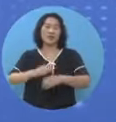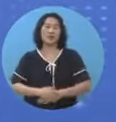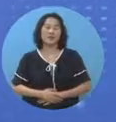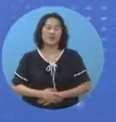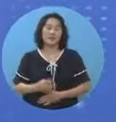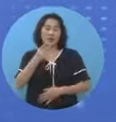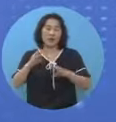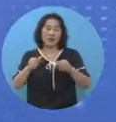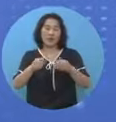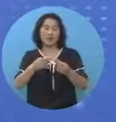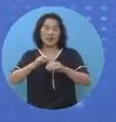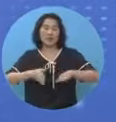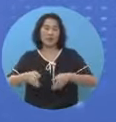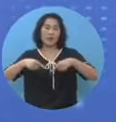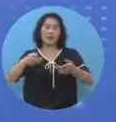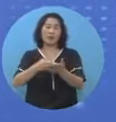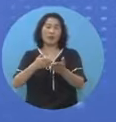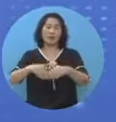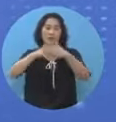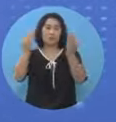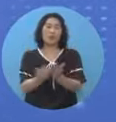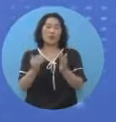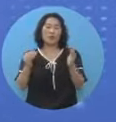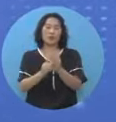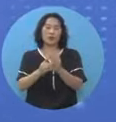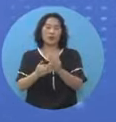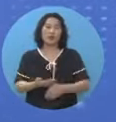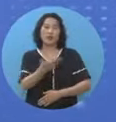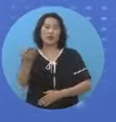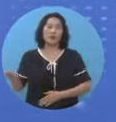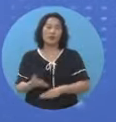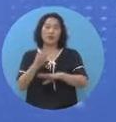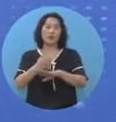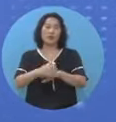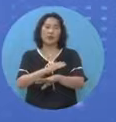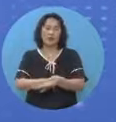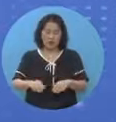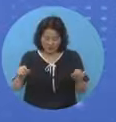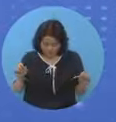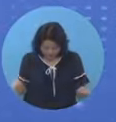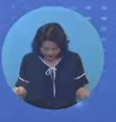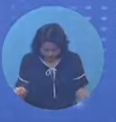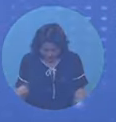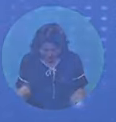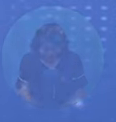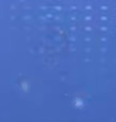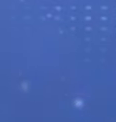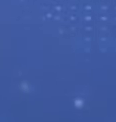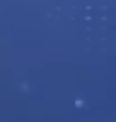이겨내시기 바랍니다. 생명의 땅 으뜸 전남 도정뉴스 여기서 마칩니다. 함께해 주신 여러분 고맙습니다.